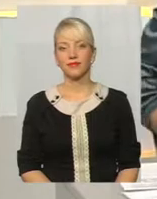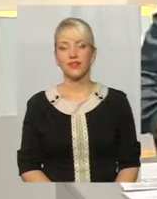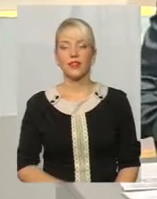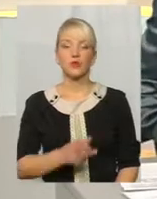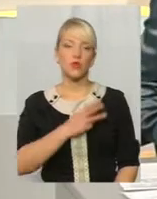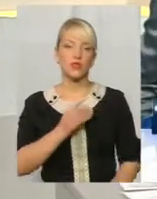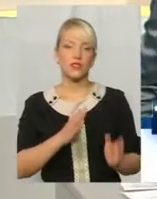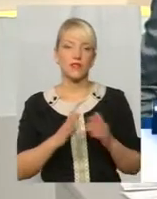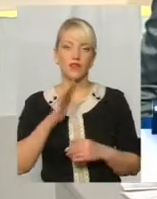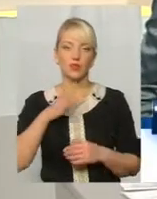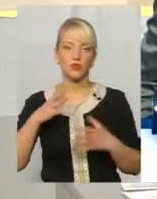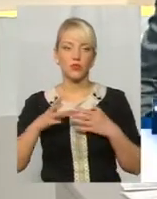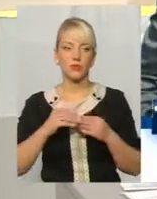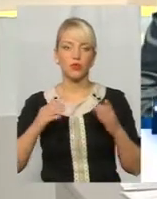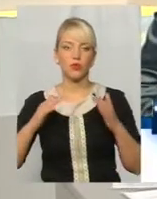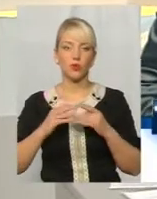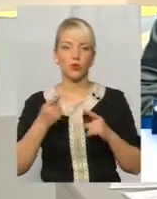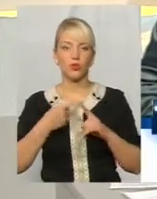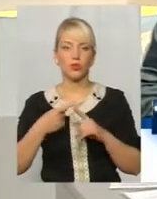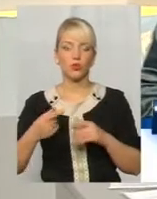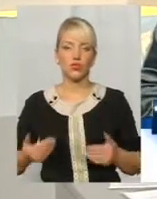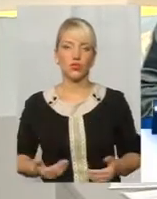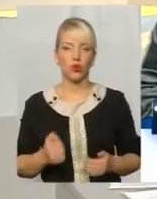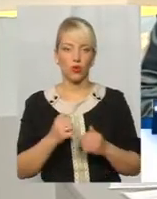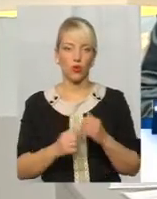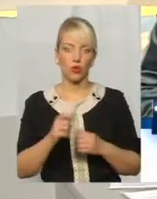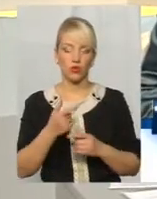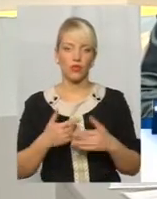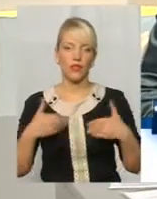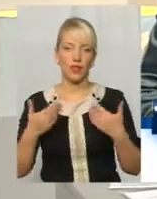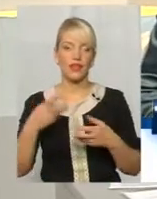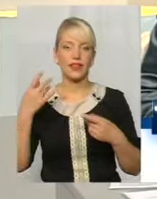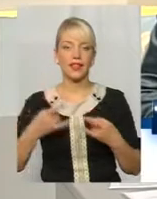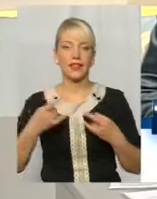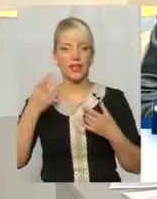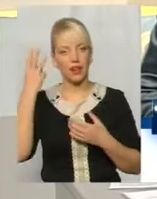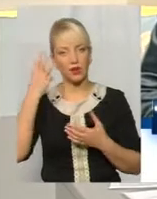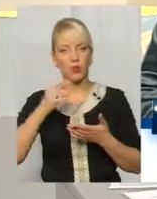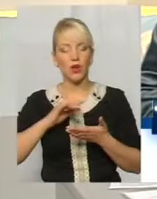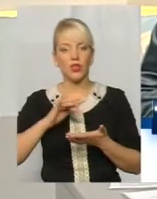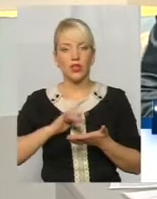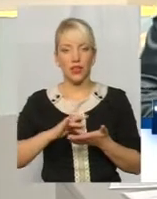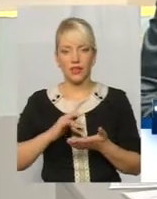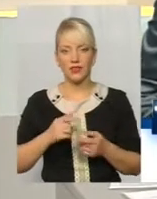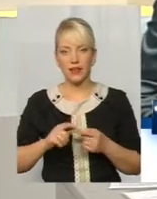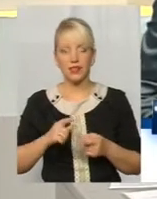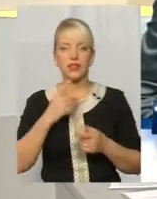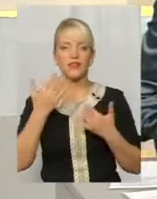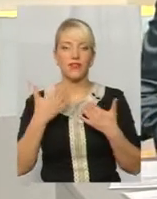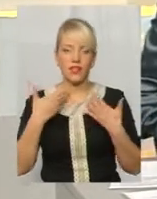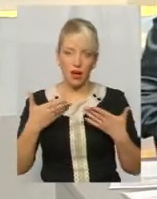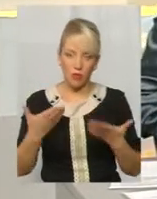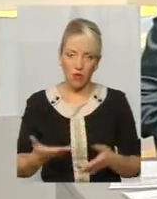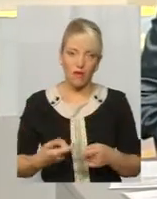Із побажаннями злагоди у нашому спільному домі та позитиву у житті кожного вас вітає Хмельницька телекомпанія «Поділля Центр». На часі тема. Я Анна